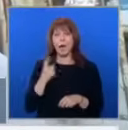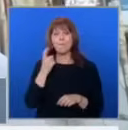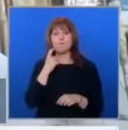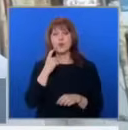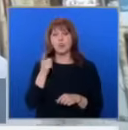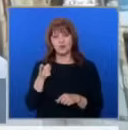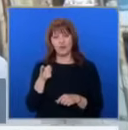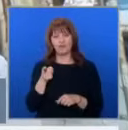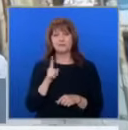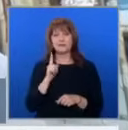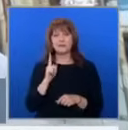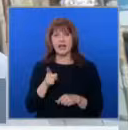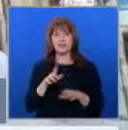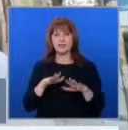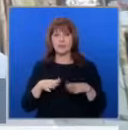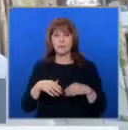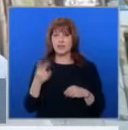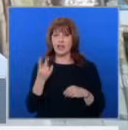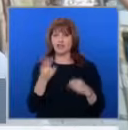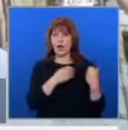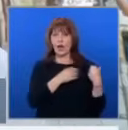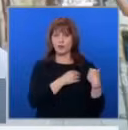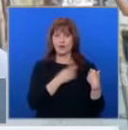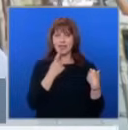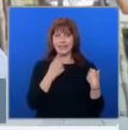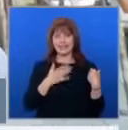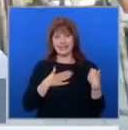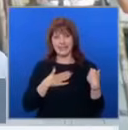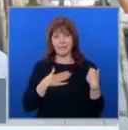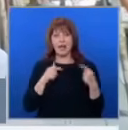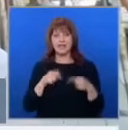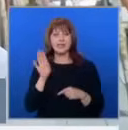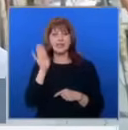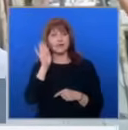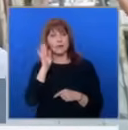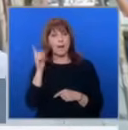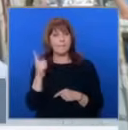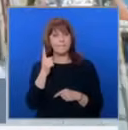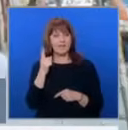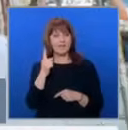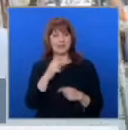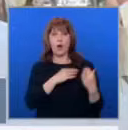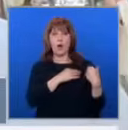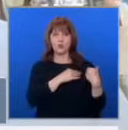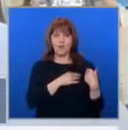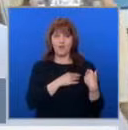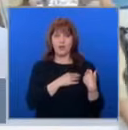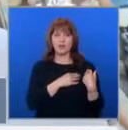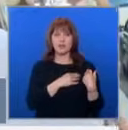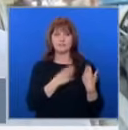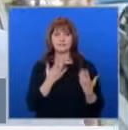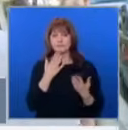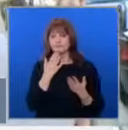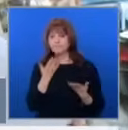трябва да понаси две отговорности за себе си. Днеска го слушаме. Първата отговорност е, че